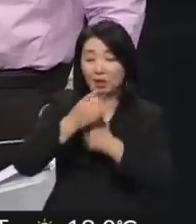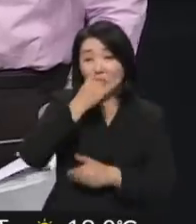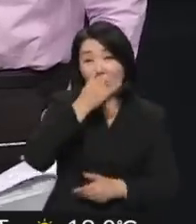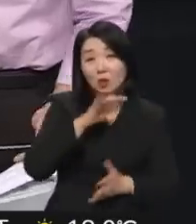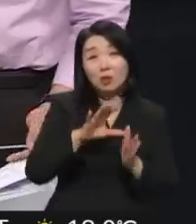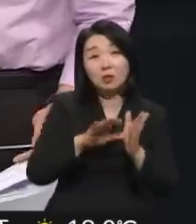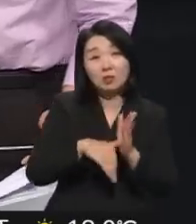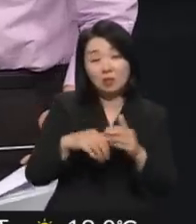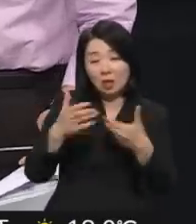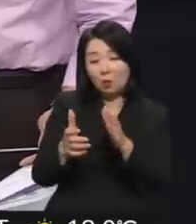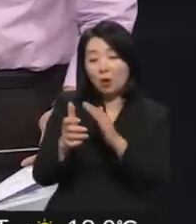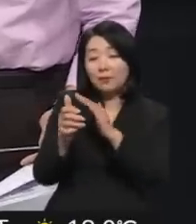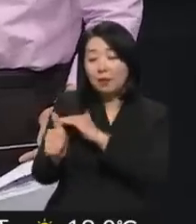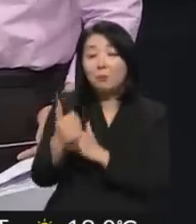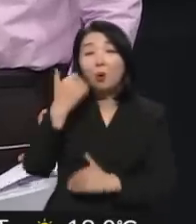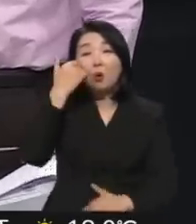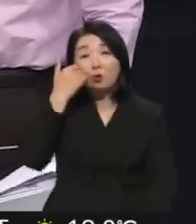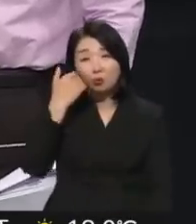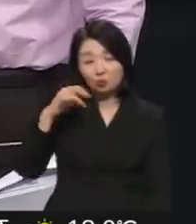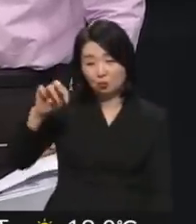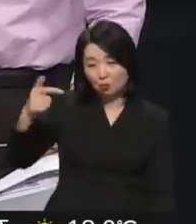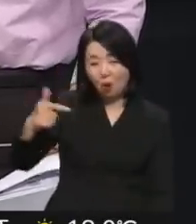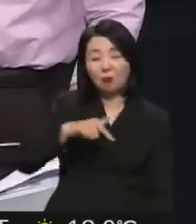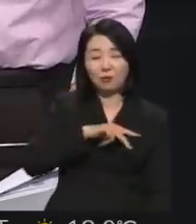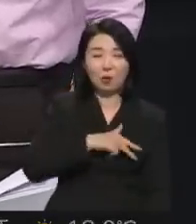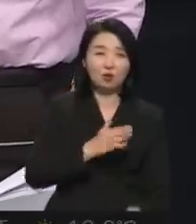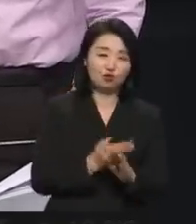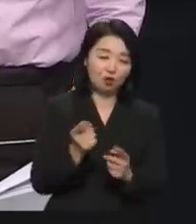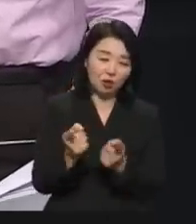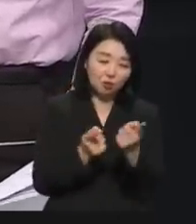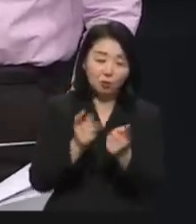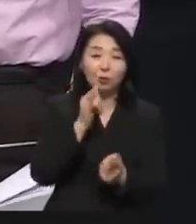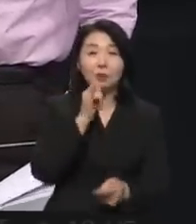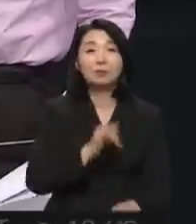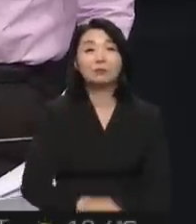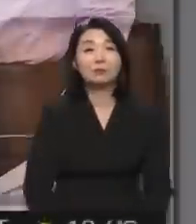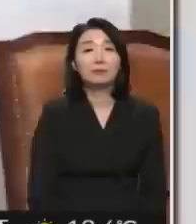당시 원내대표였던 권 의원이 중간에서 조정에 나선 건데요.